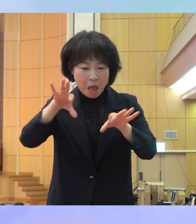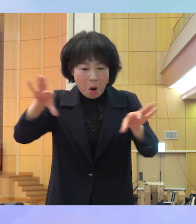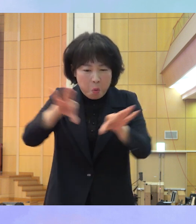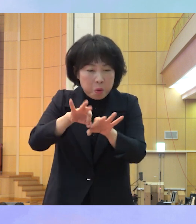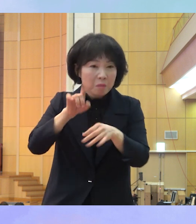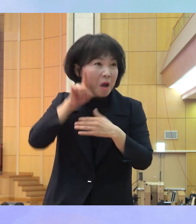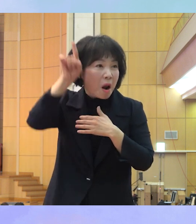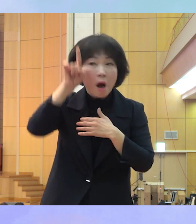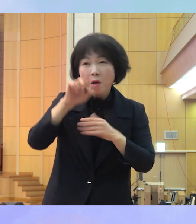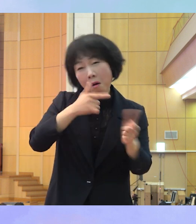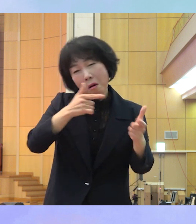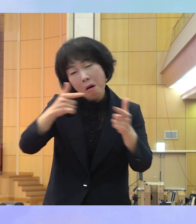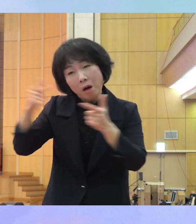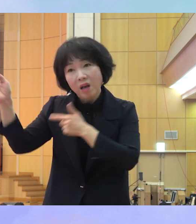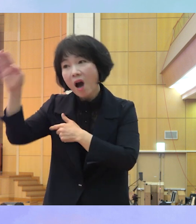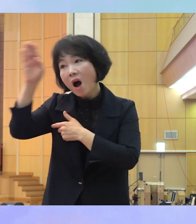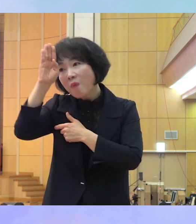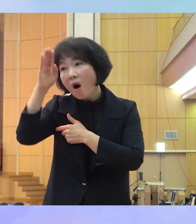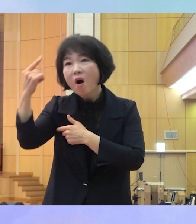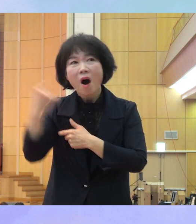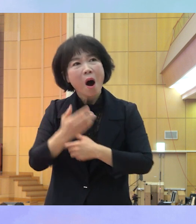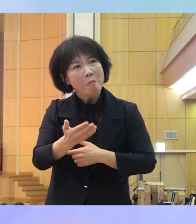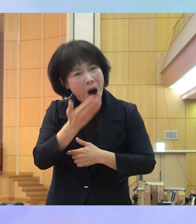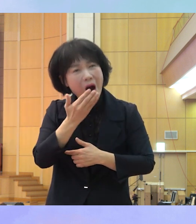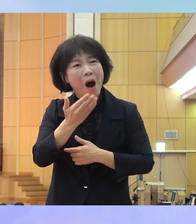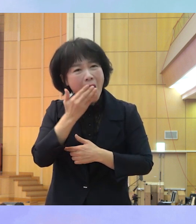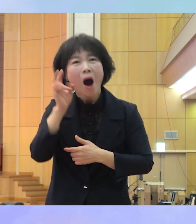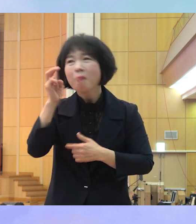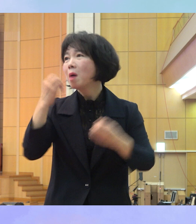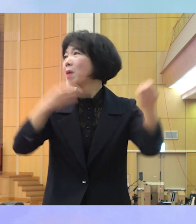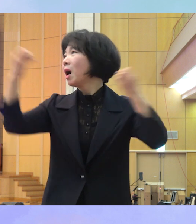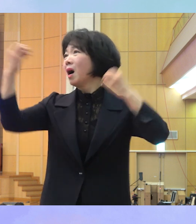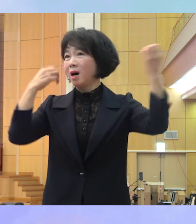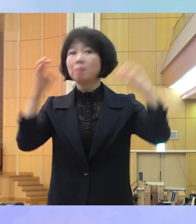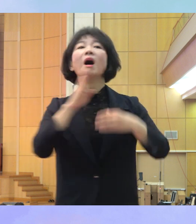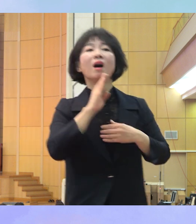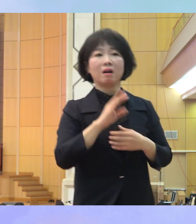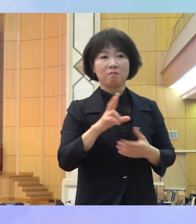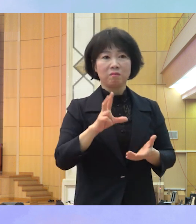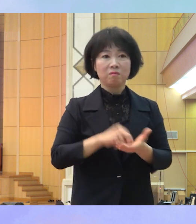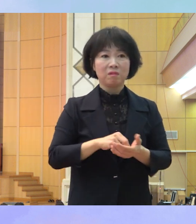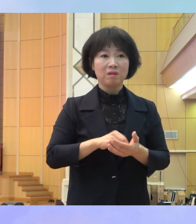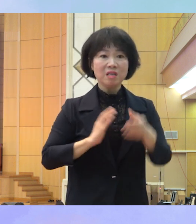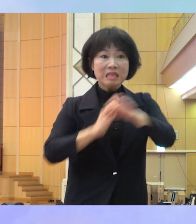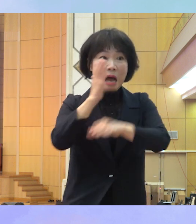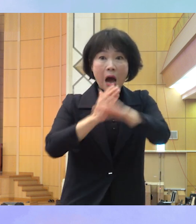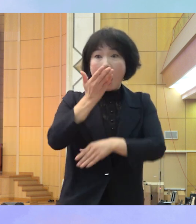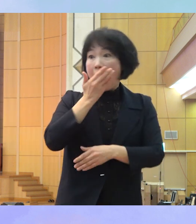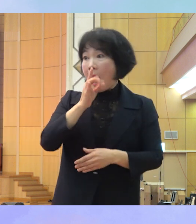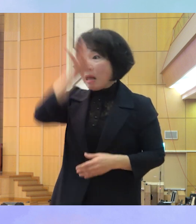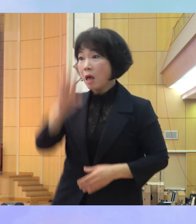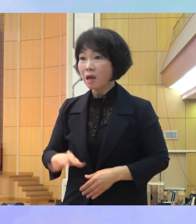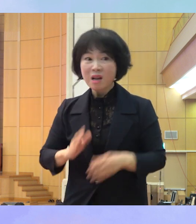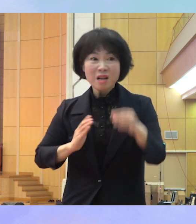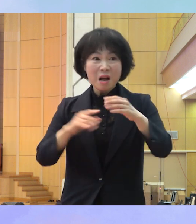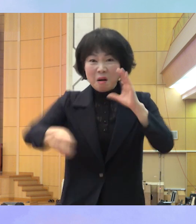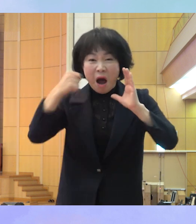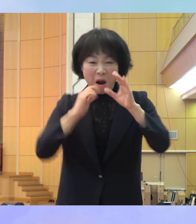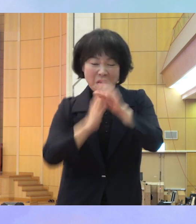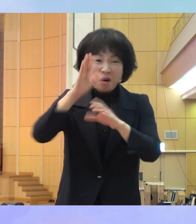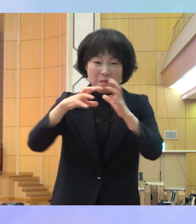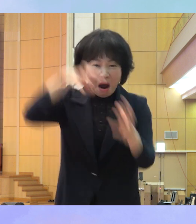혈압도 생기고 뭐 이렇게 그런 병명이 많이 발생하잖아요. 그건 왜 그러냐? 너무 많이